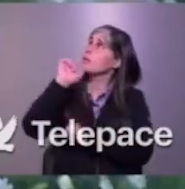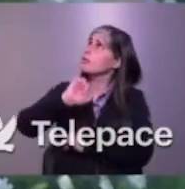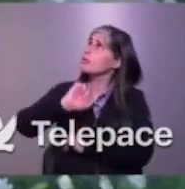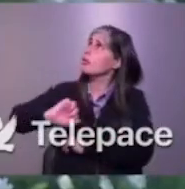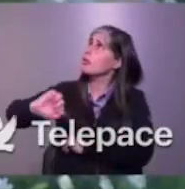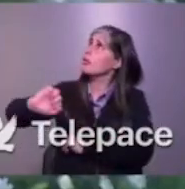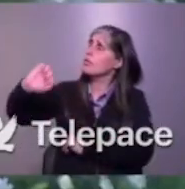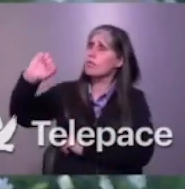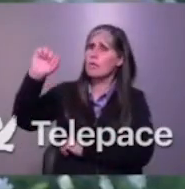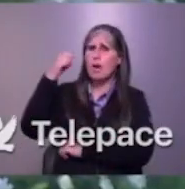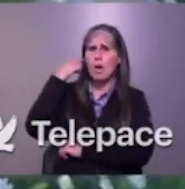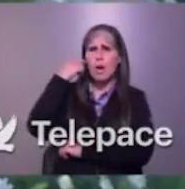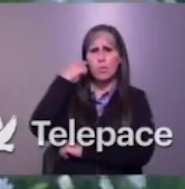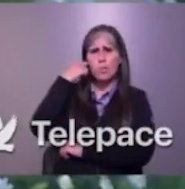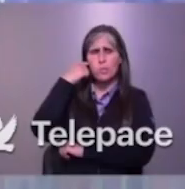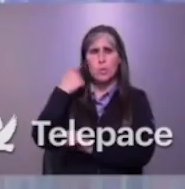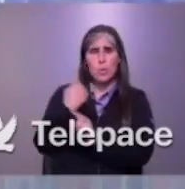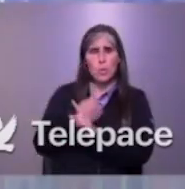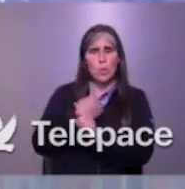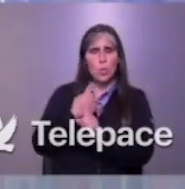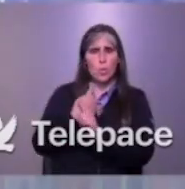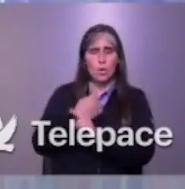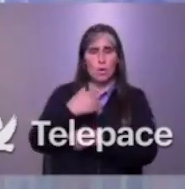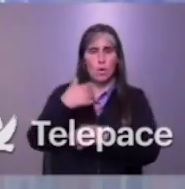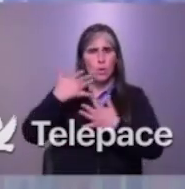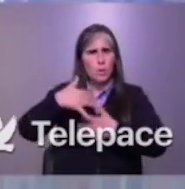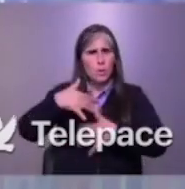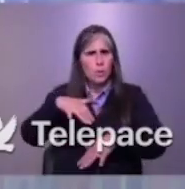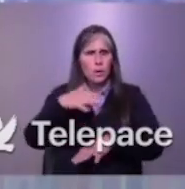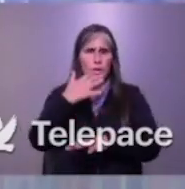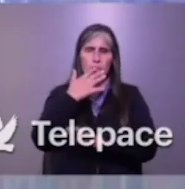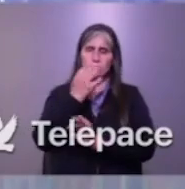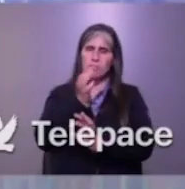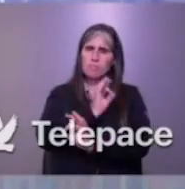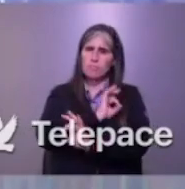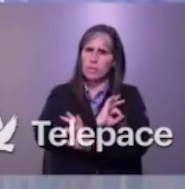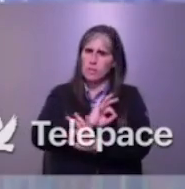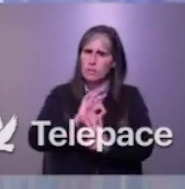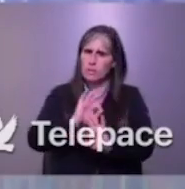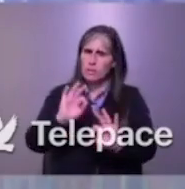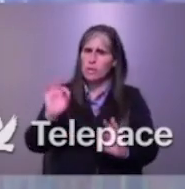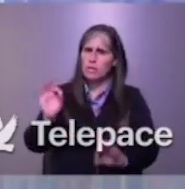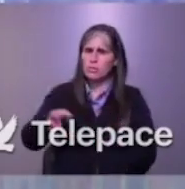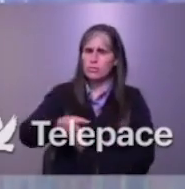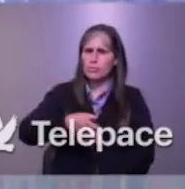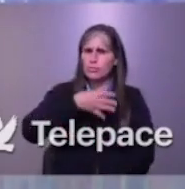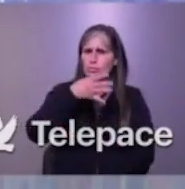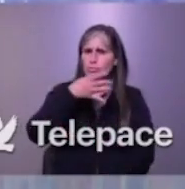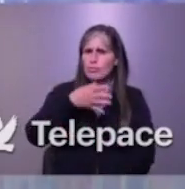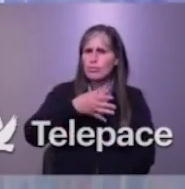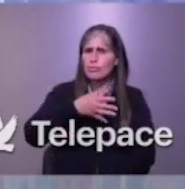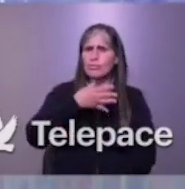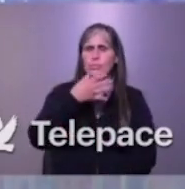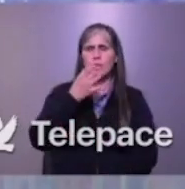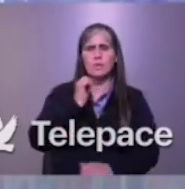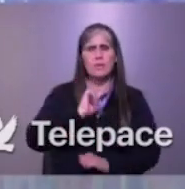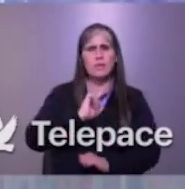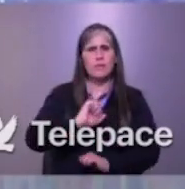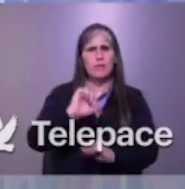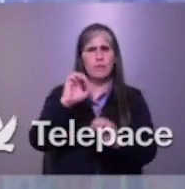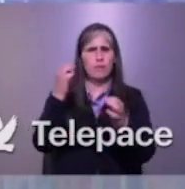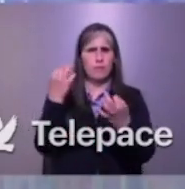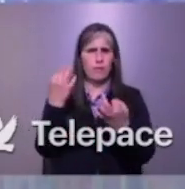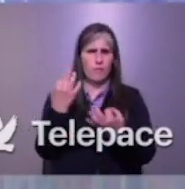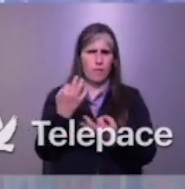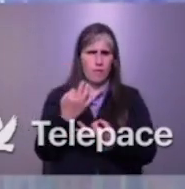Si dicono cose stupende, città di Dio. Si dirà di Sion: l'uno e l'altro è nato